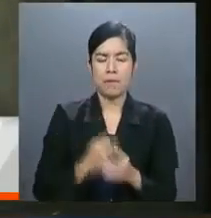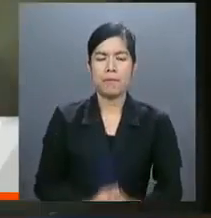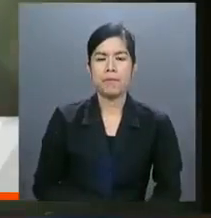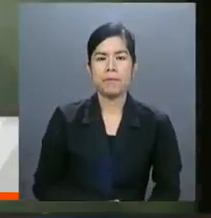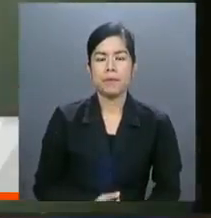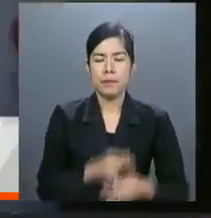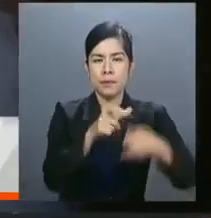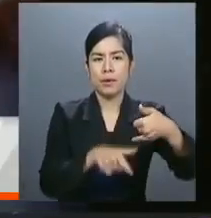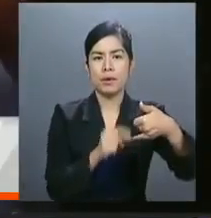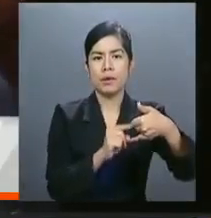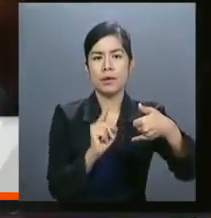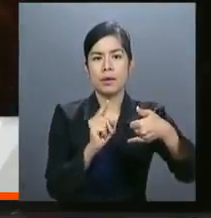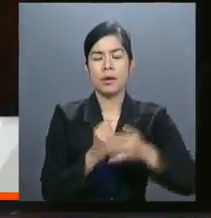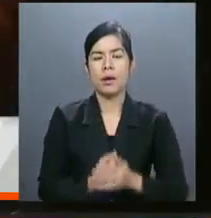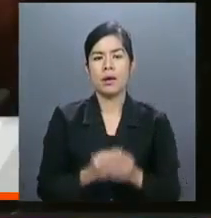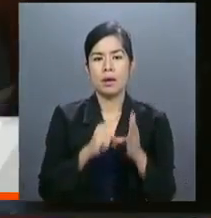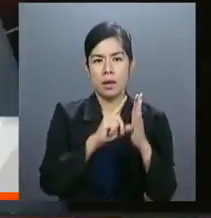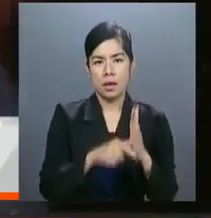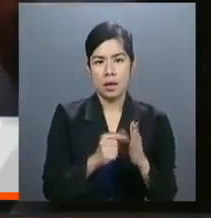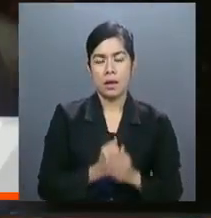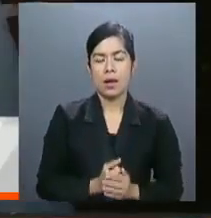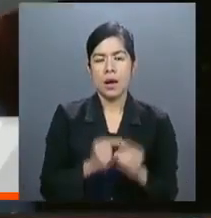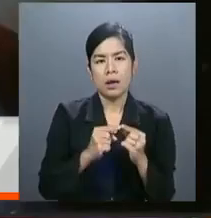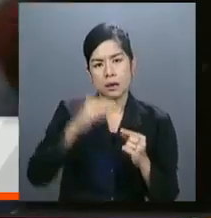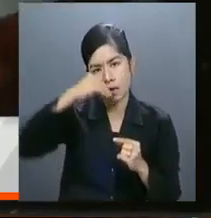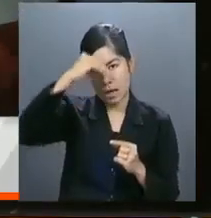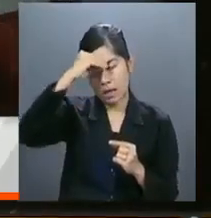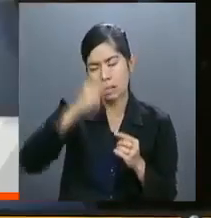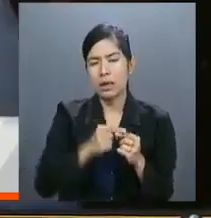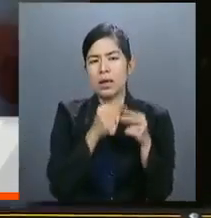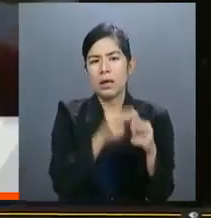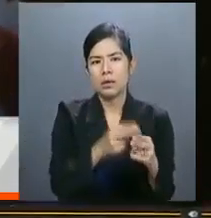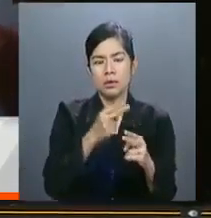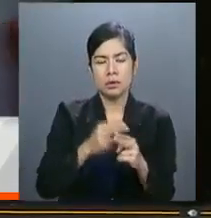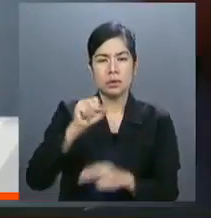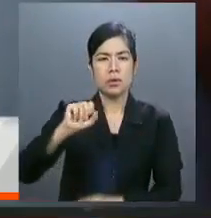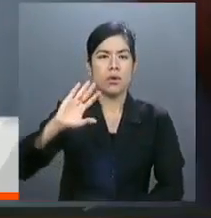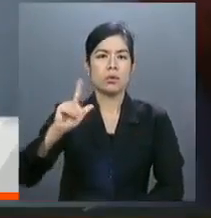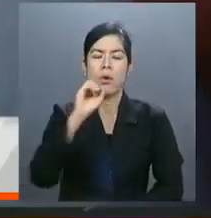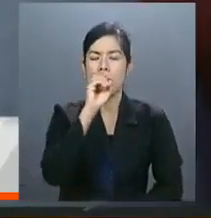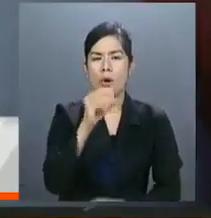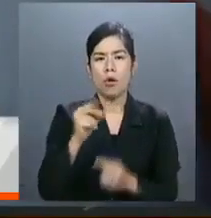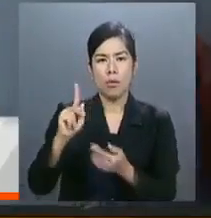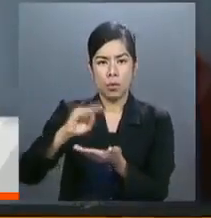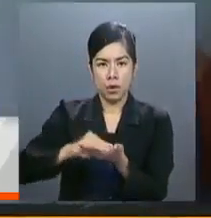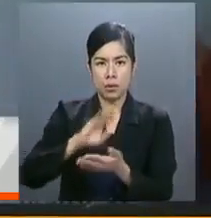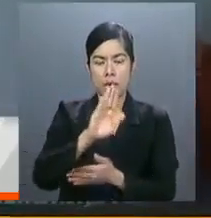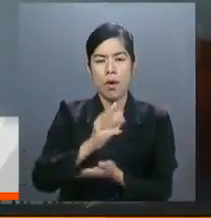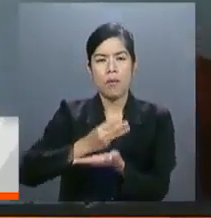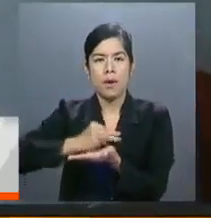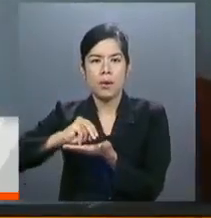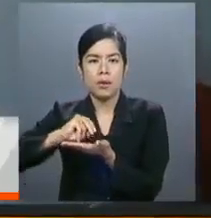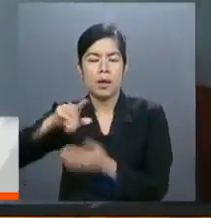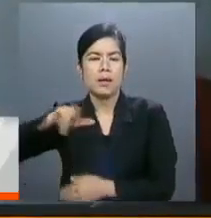ายอดินันท์ปากบาราเลขาธิการคณะกรรมการส่งเสริมการศึกษาเอกชนหรือสช.บอกว่าข้อมูลจากมหาวิทยาลัยทำให้เ